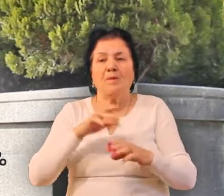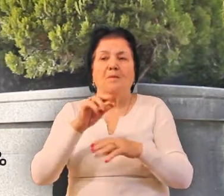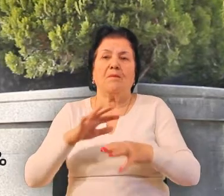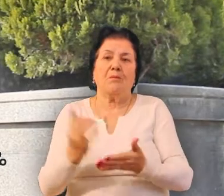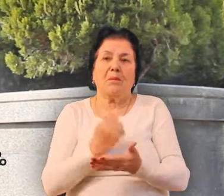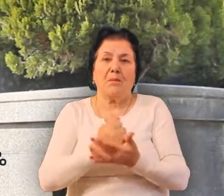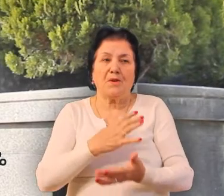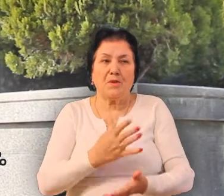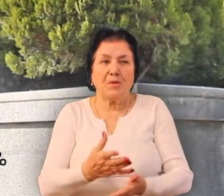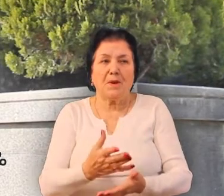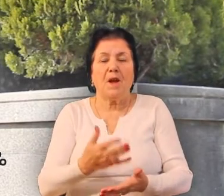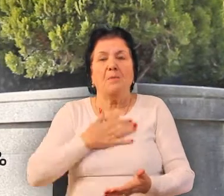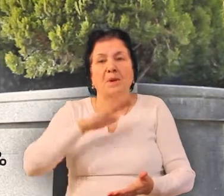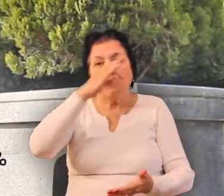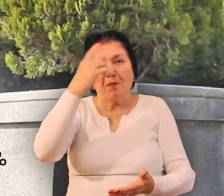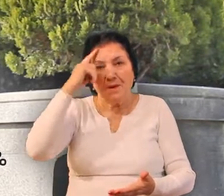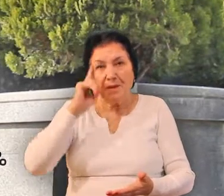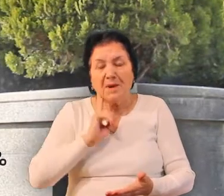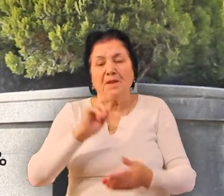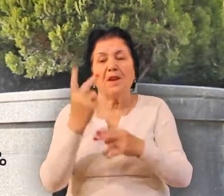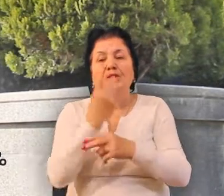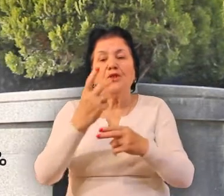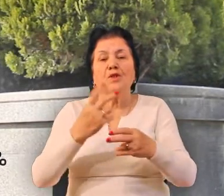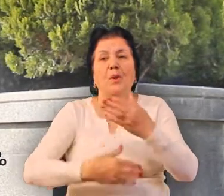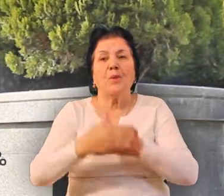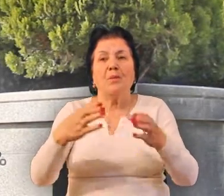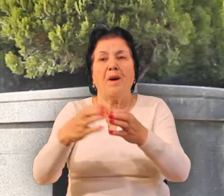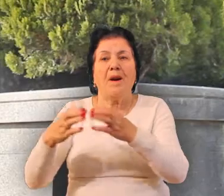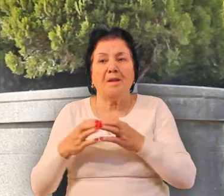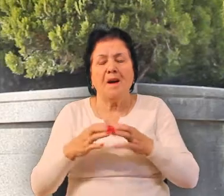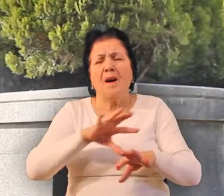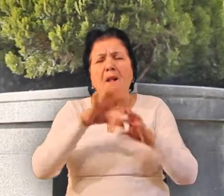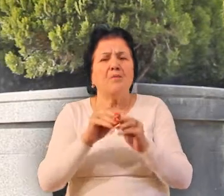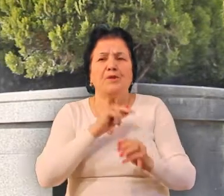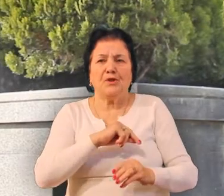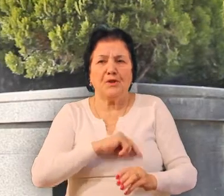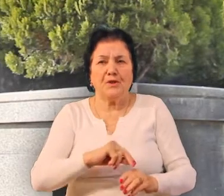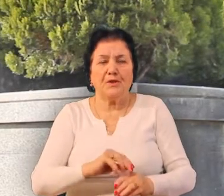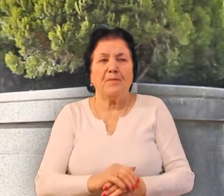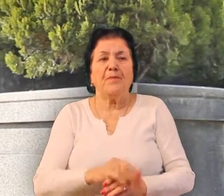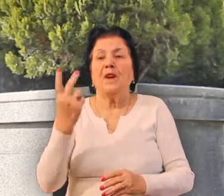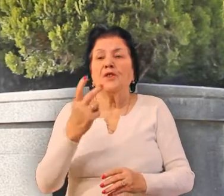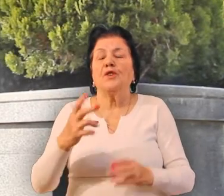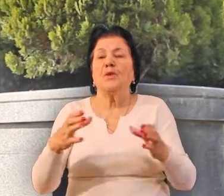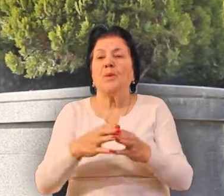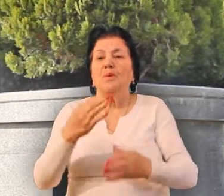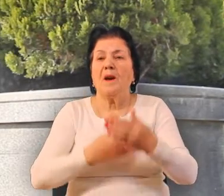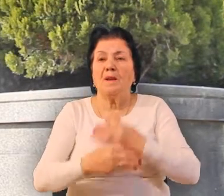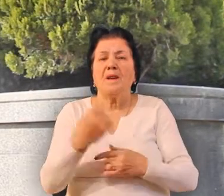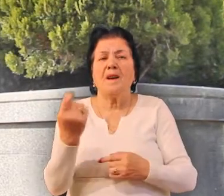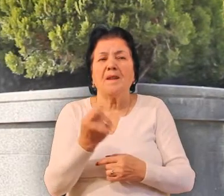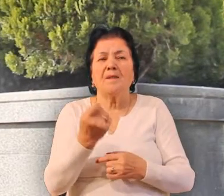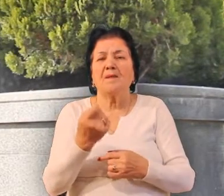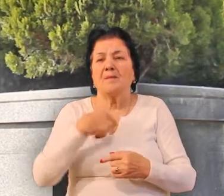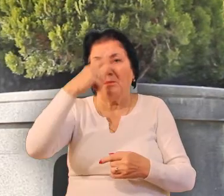onları öyrətmək və onların işlə təmin olunmasına da məhsuldurlar. Bu günləri Azərbaycanda 3-cü qrup